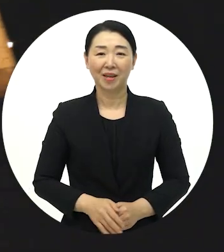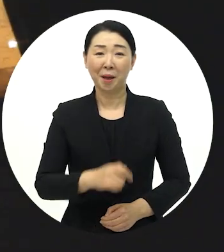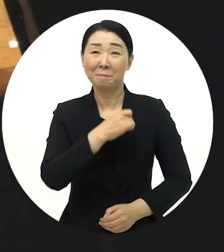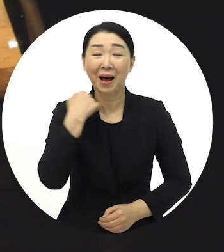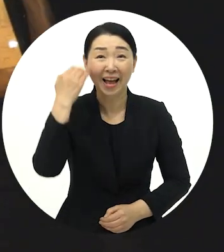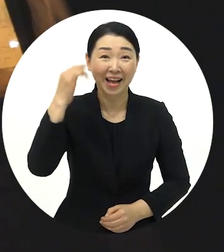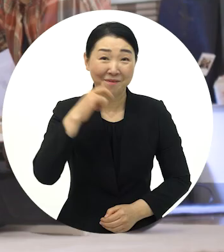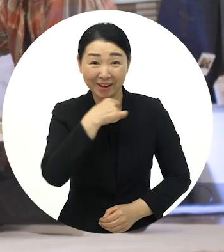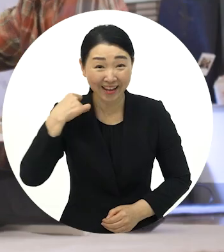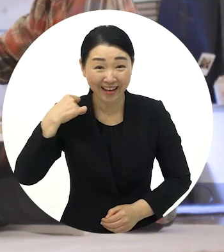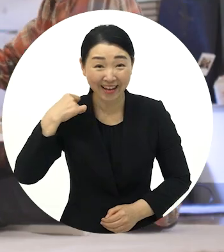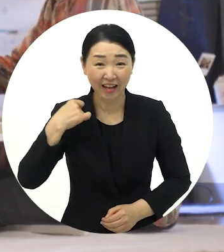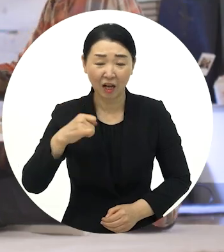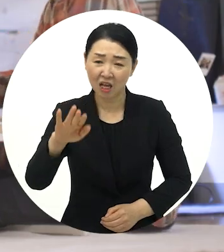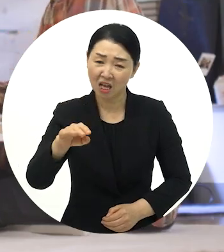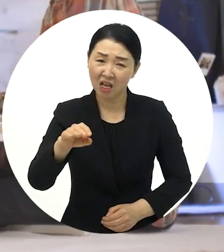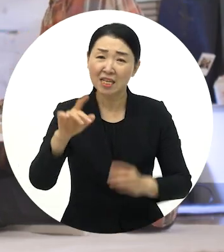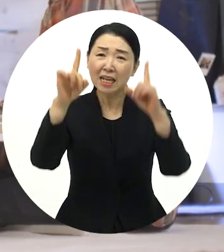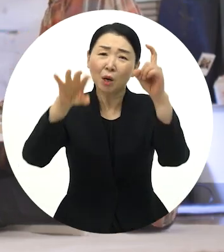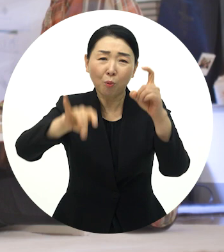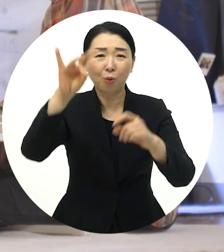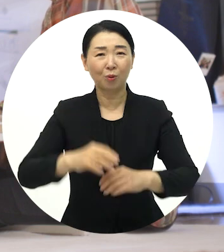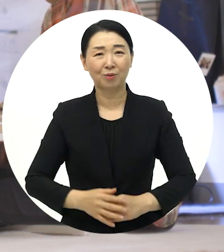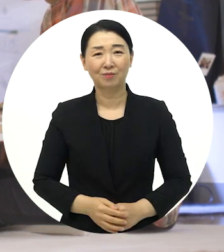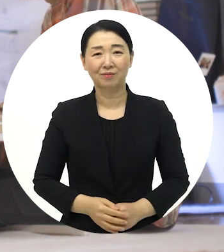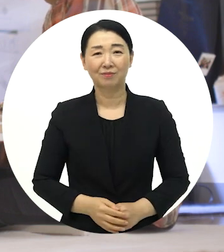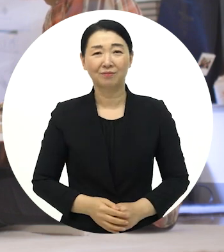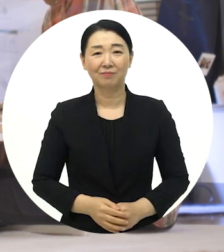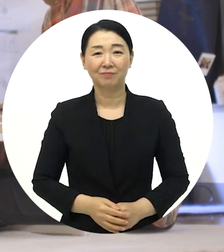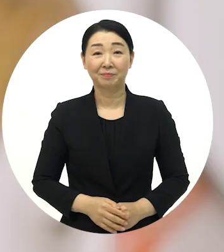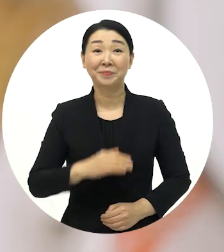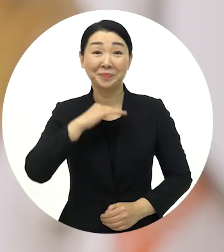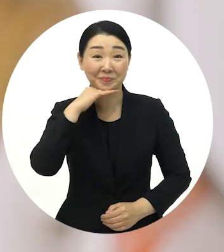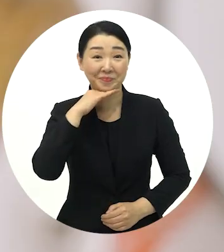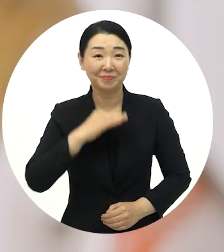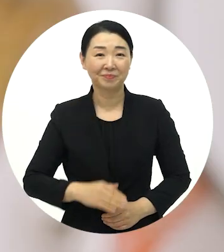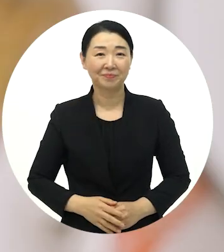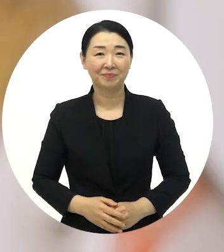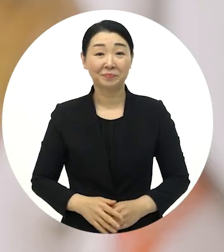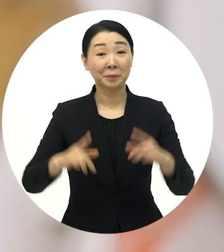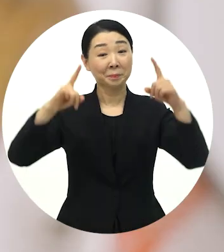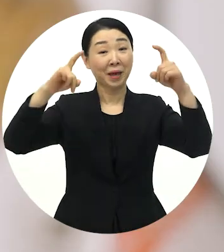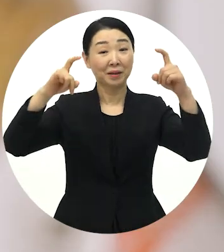야, 이거 맛있겠다. 간장 맛있겠다. 아, 찍어야지. 어, 알았다, 알았다. 기다려.